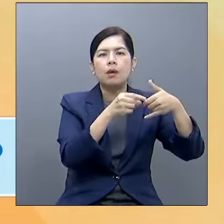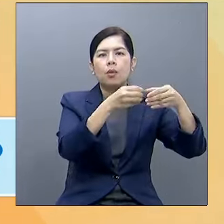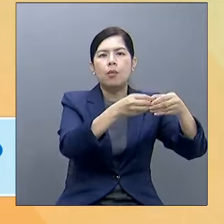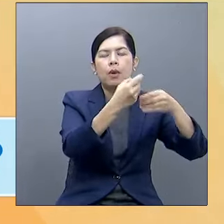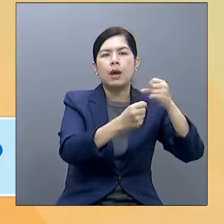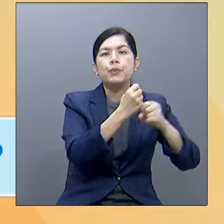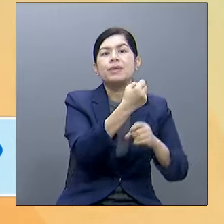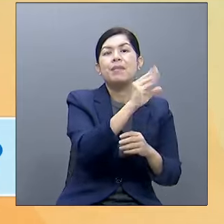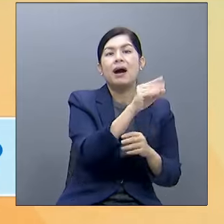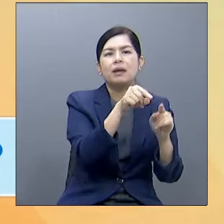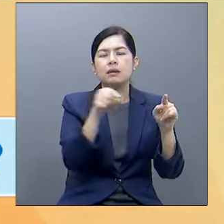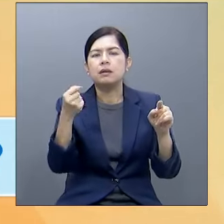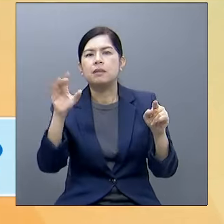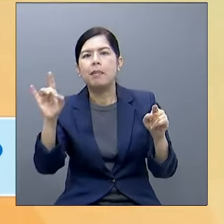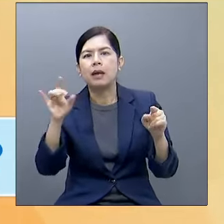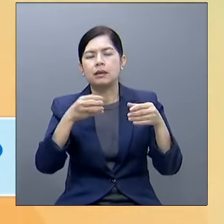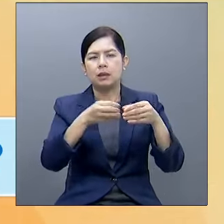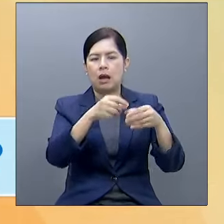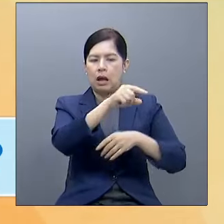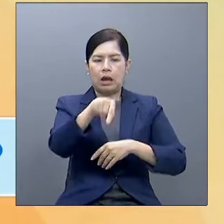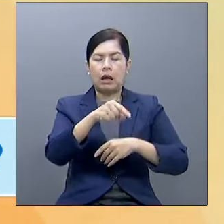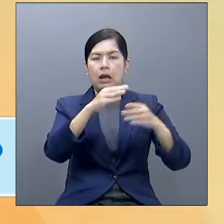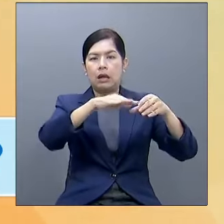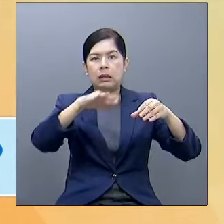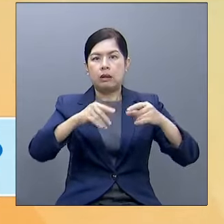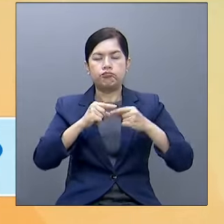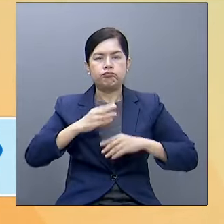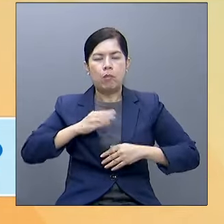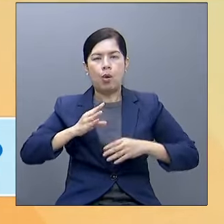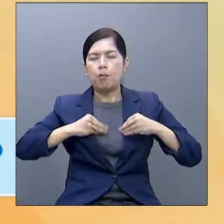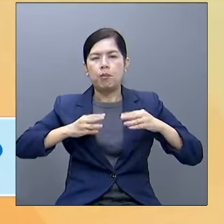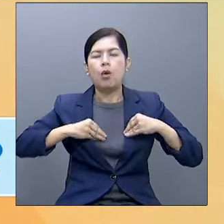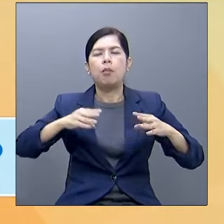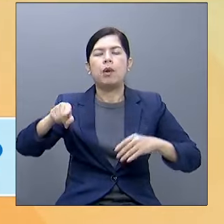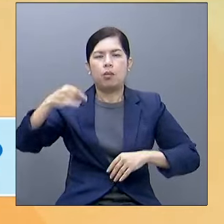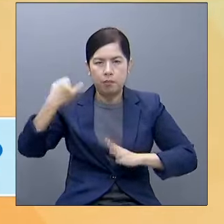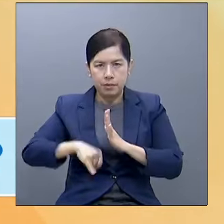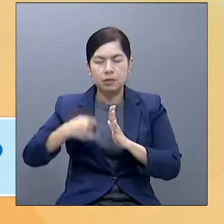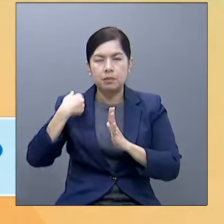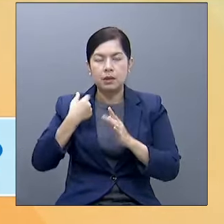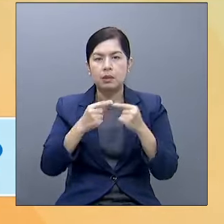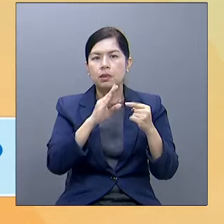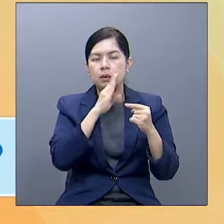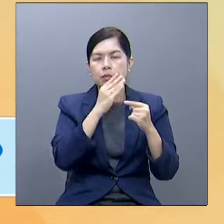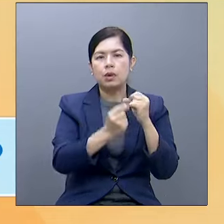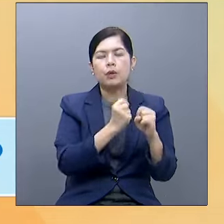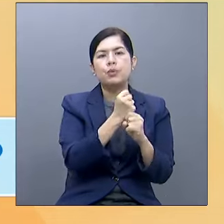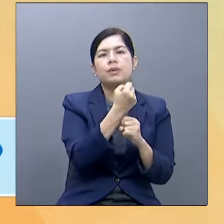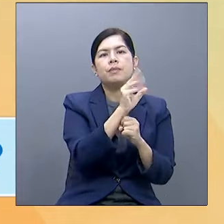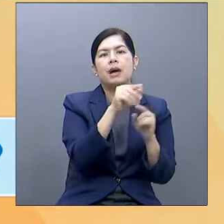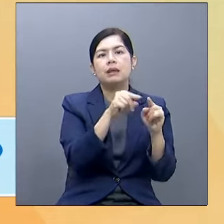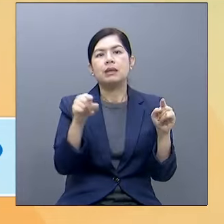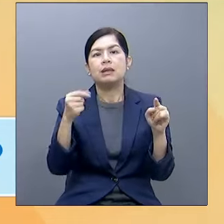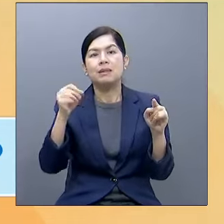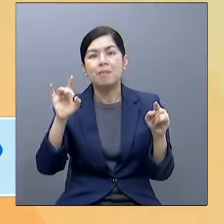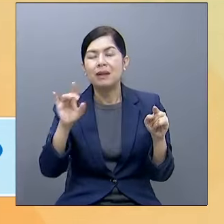ไม่ยอมเด็กไม่ยอมเนี่ยยังไงก็ผิดแน่นอนเด็กไม่ยอมยังไงก็ผิดนะครับแต่ถ้า15จนถึง18แล้วเด็กย